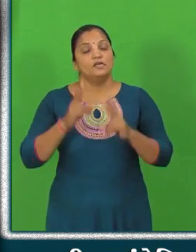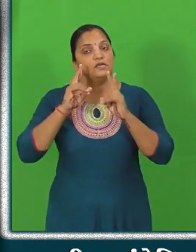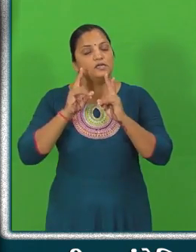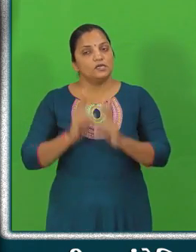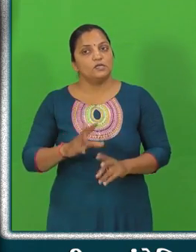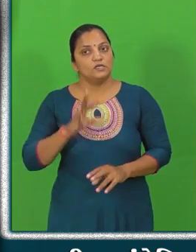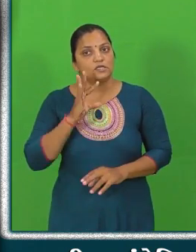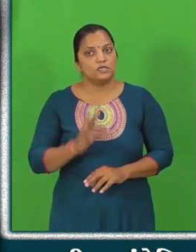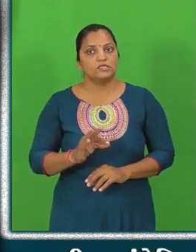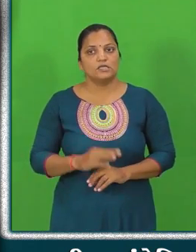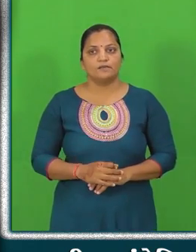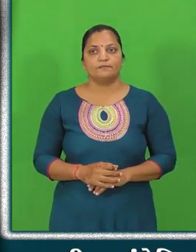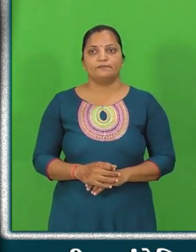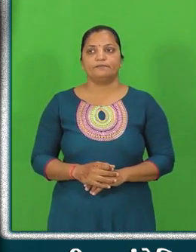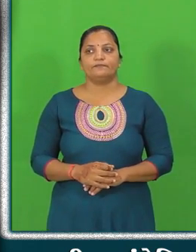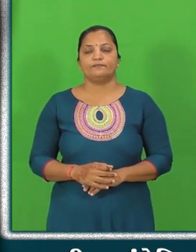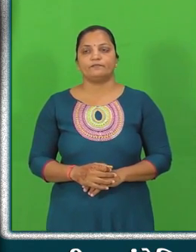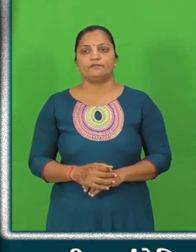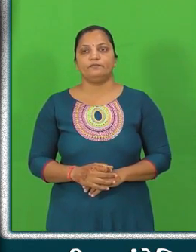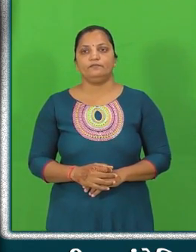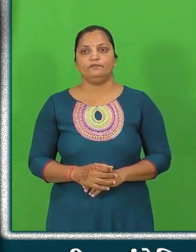બિલકુલ આ પ્રતિબિંબ આપણું રચાયું।